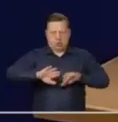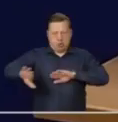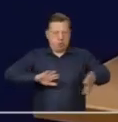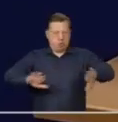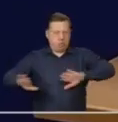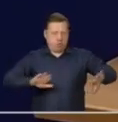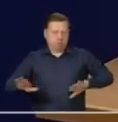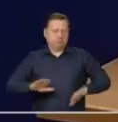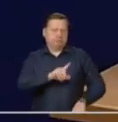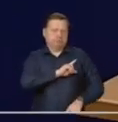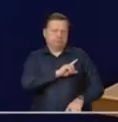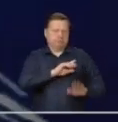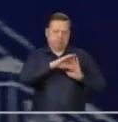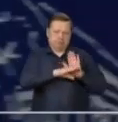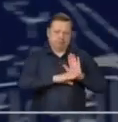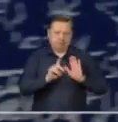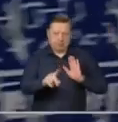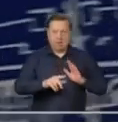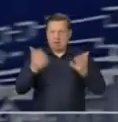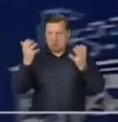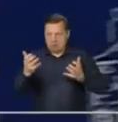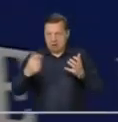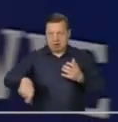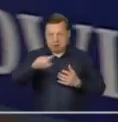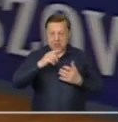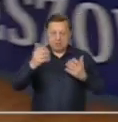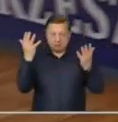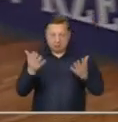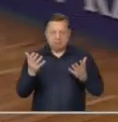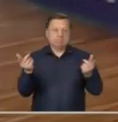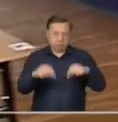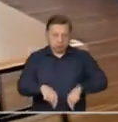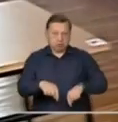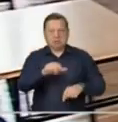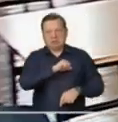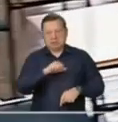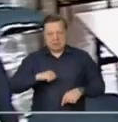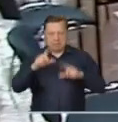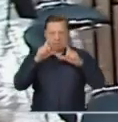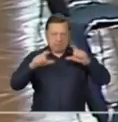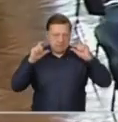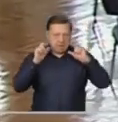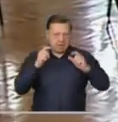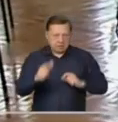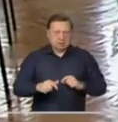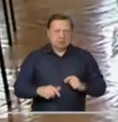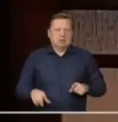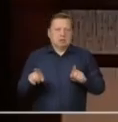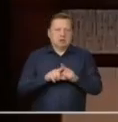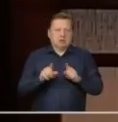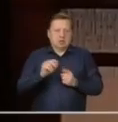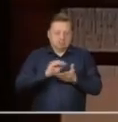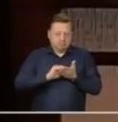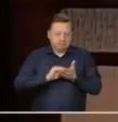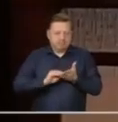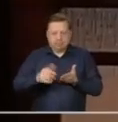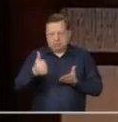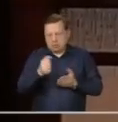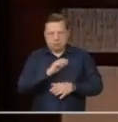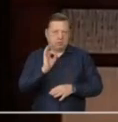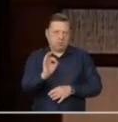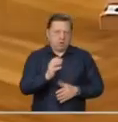bezpieczeństwa sanitarnego. Chętni do sprawdzenia swojej wiedzy będą musieli przyjść do placówki sami, w maseczkach i tylko z przyborami niezbędnymi do rozwiązywania testów.